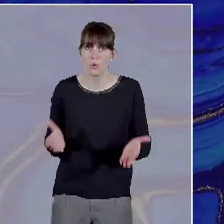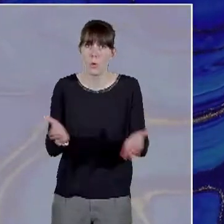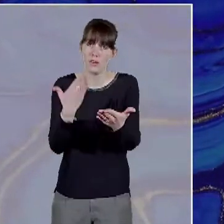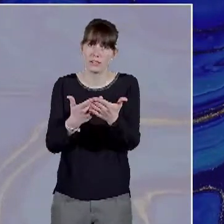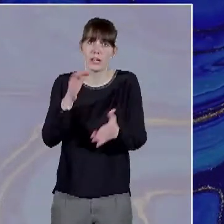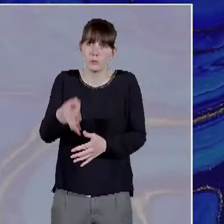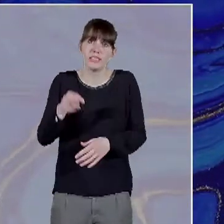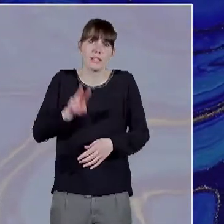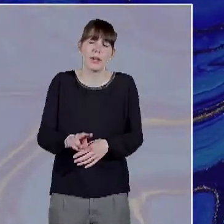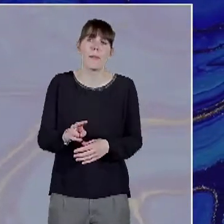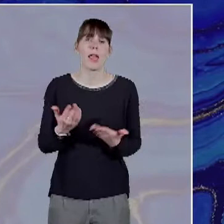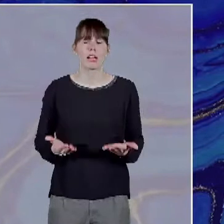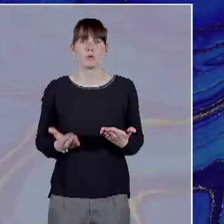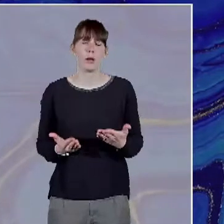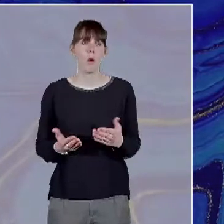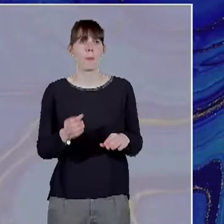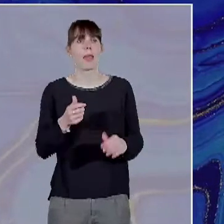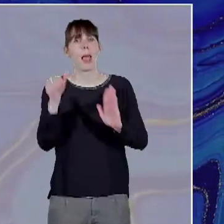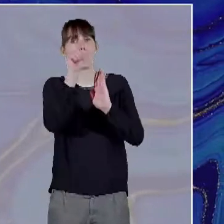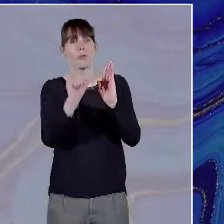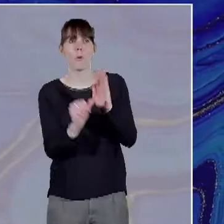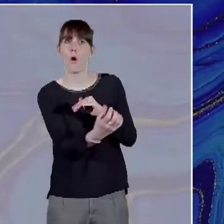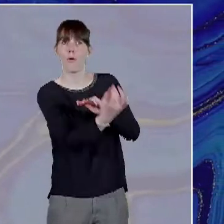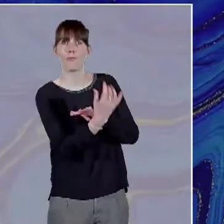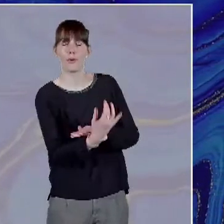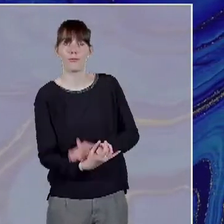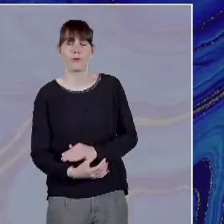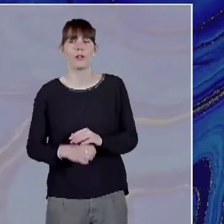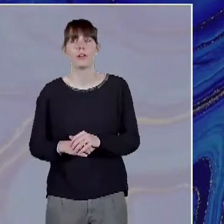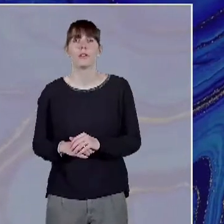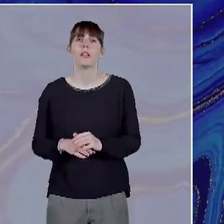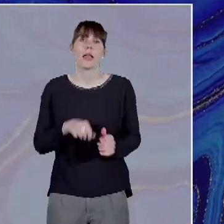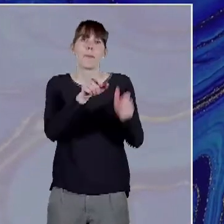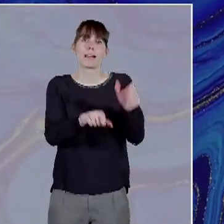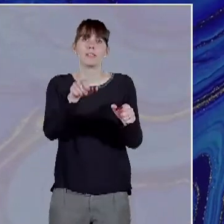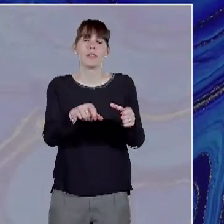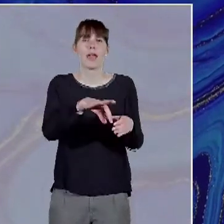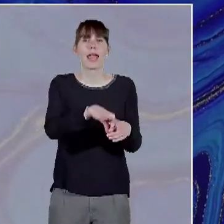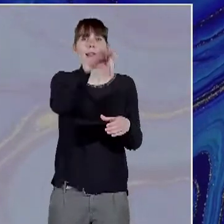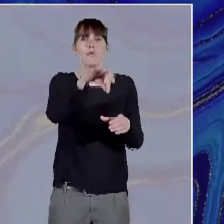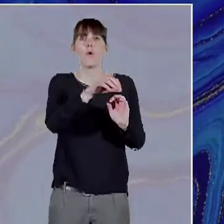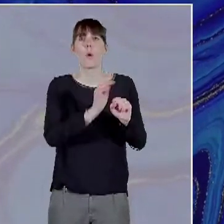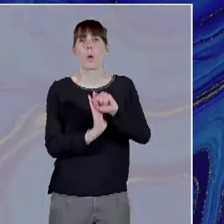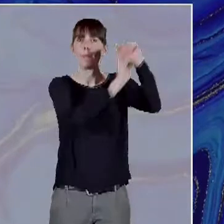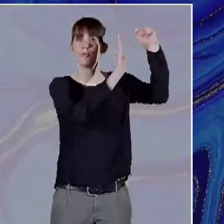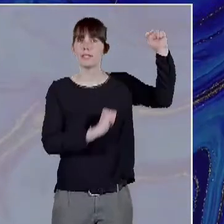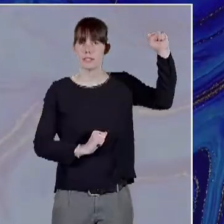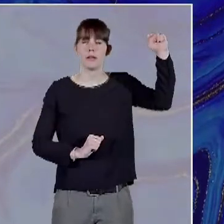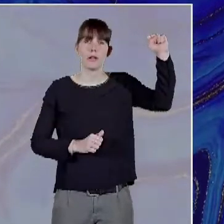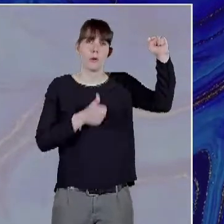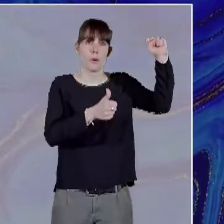malheureusement, ils sont systématiquement refusés. Mais les élus communistes, bien sûr, interviennent là-dessus. Nous, les modes de financement... On pense